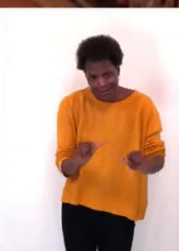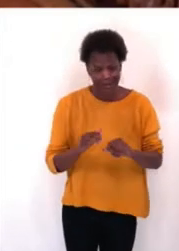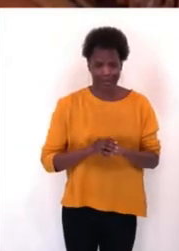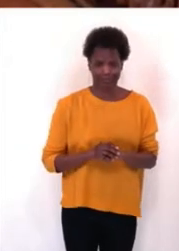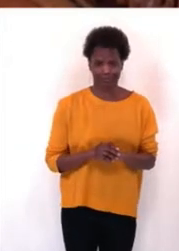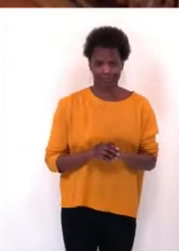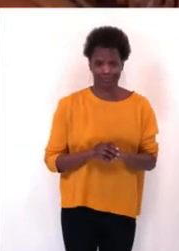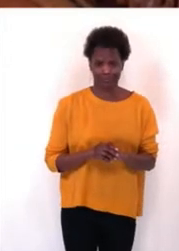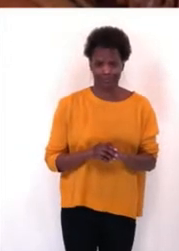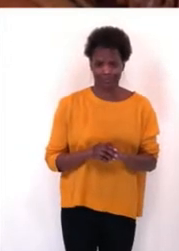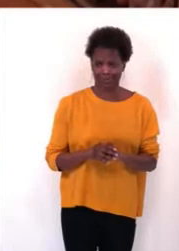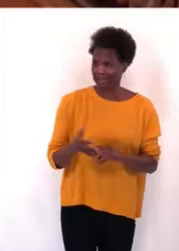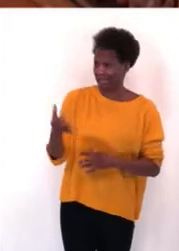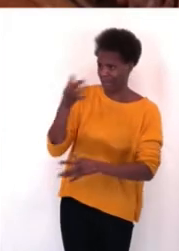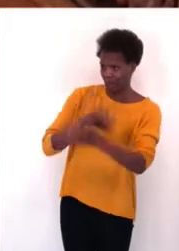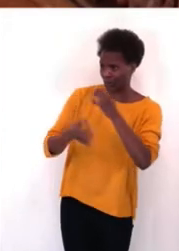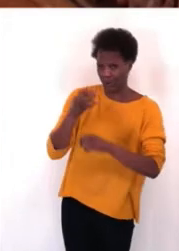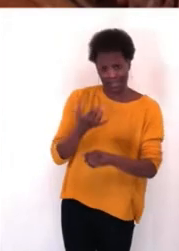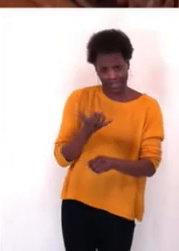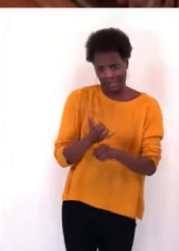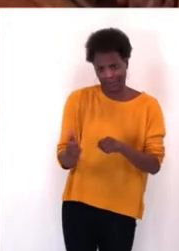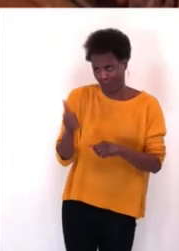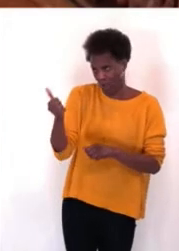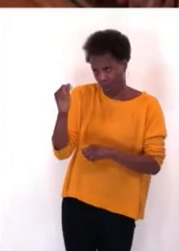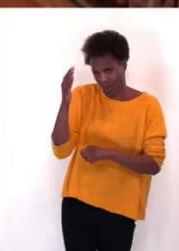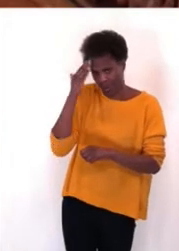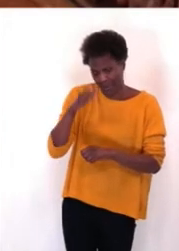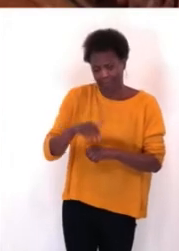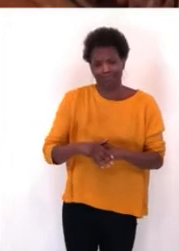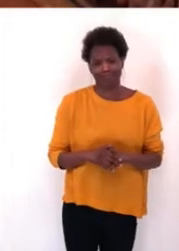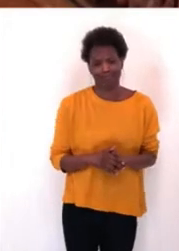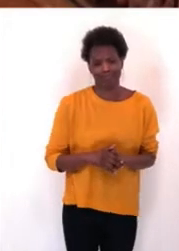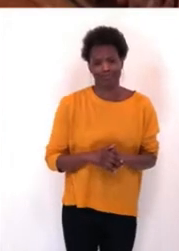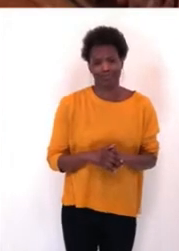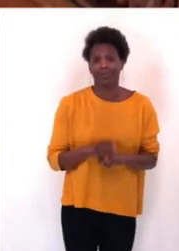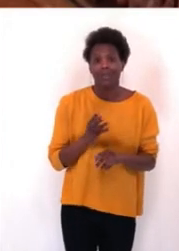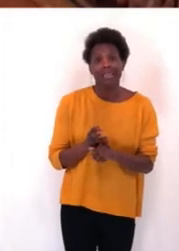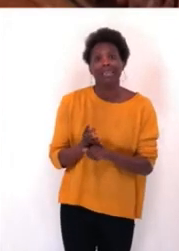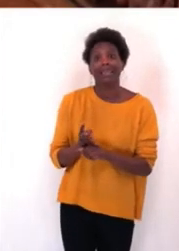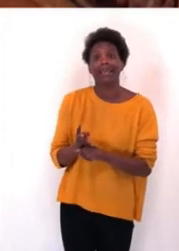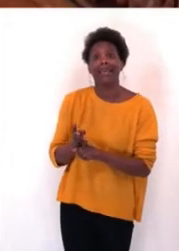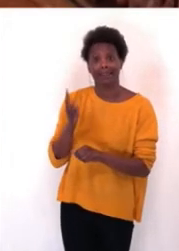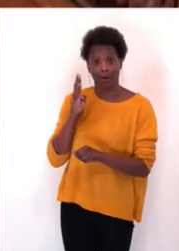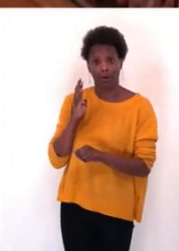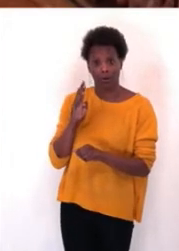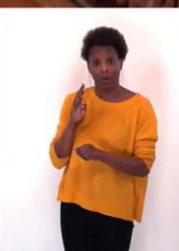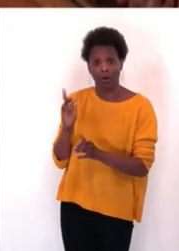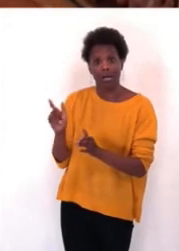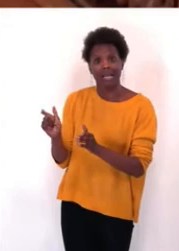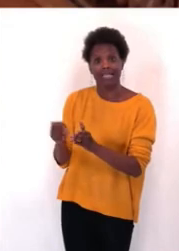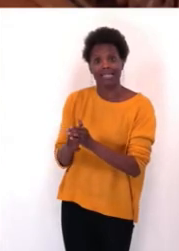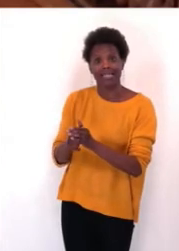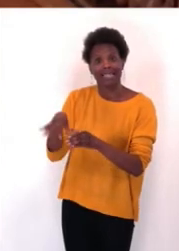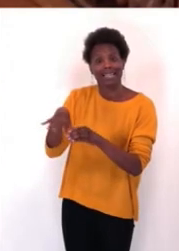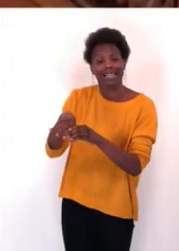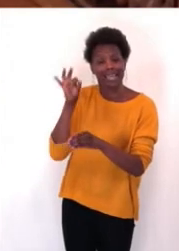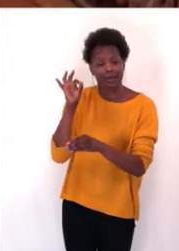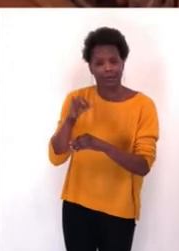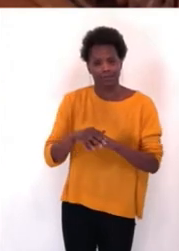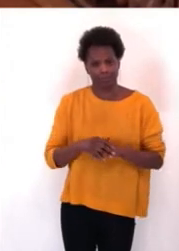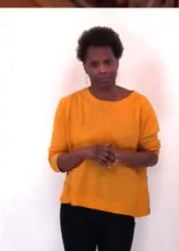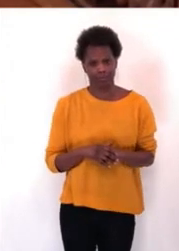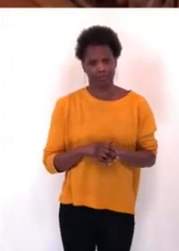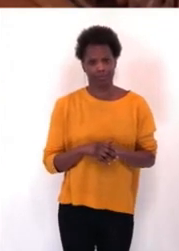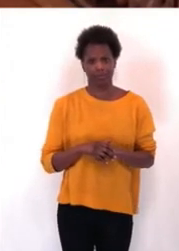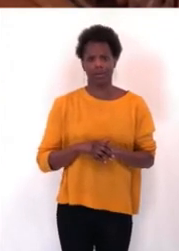le savez, puisque à votre élection il y a 4 ans, votre premier acte fort pour